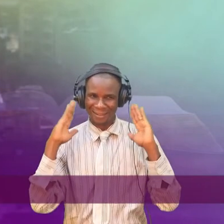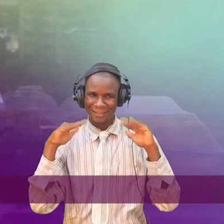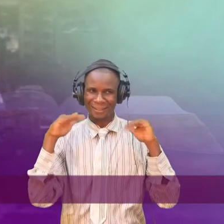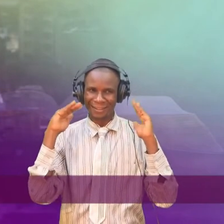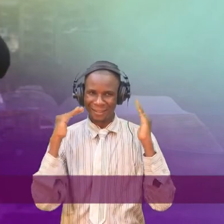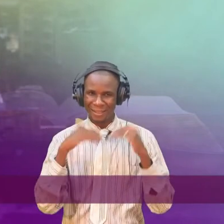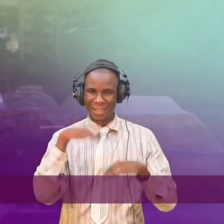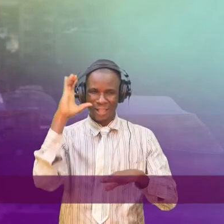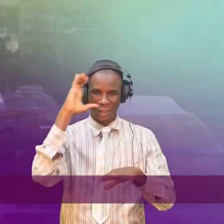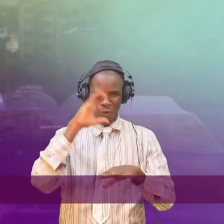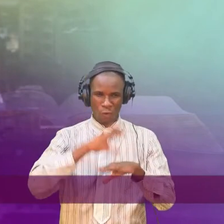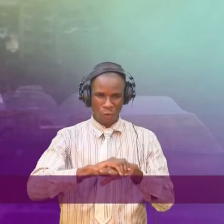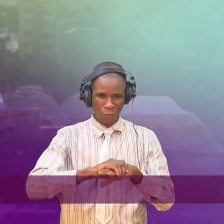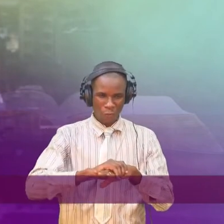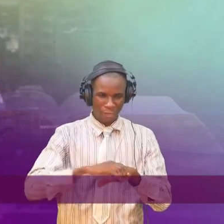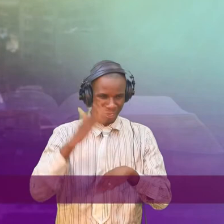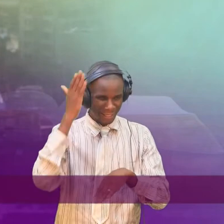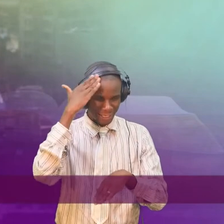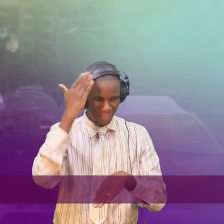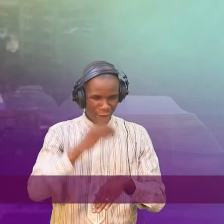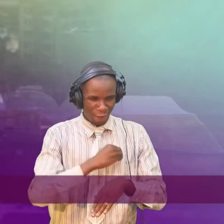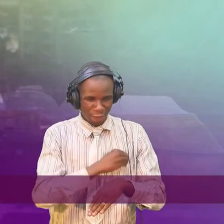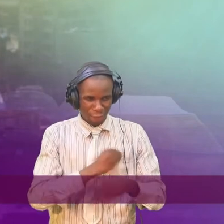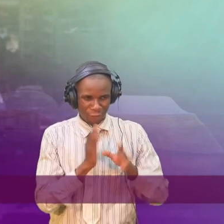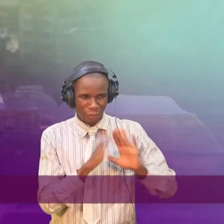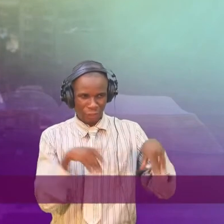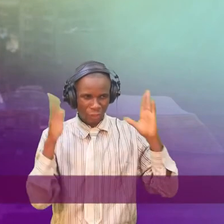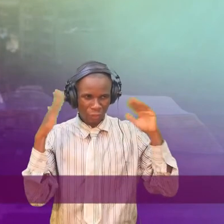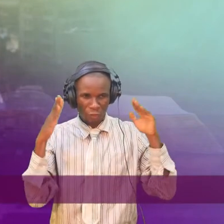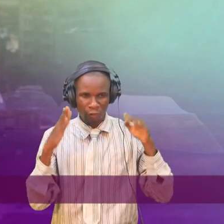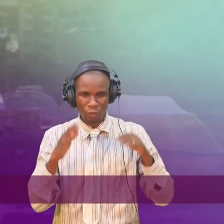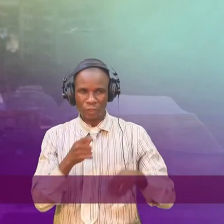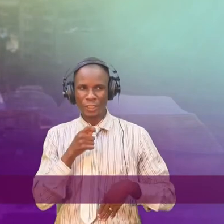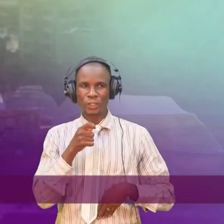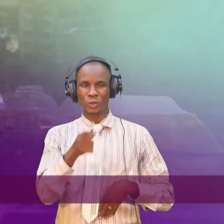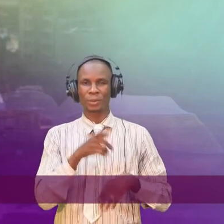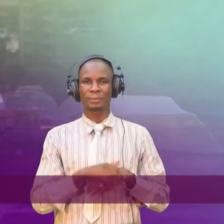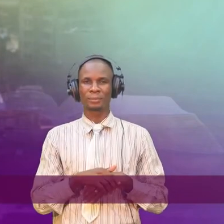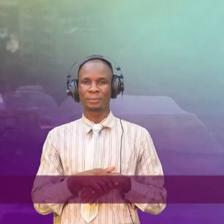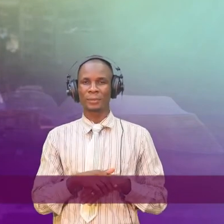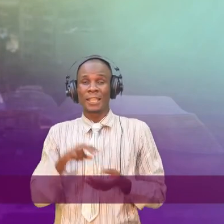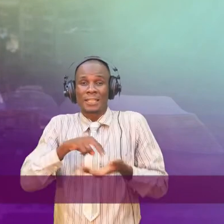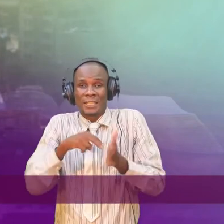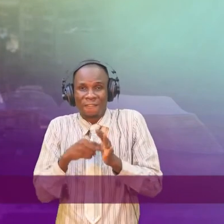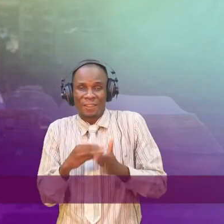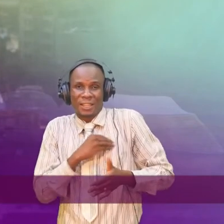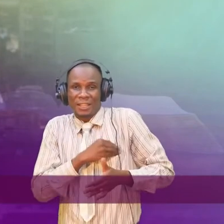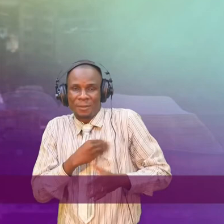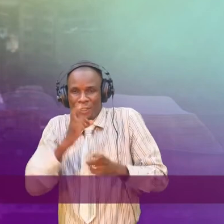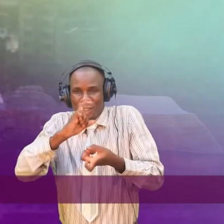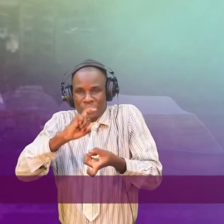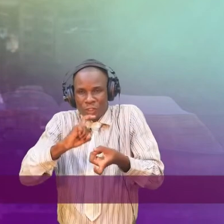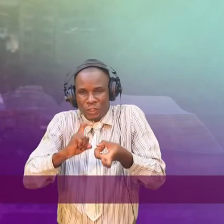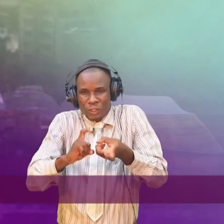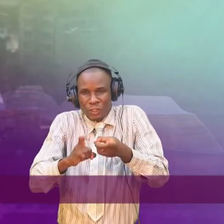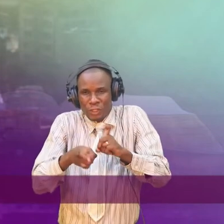Imani pasipo Yesu, imani pasipo msalaba, imani pasipo damu iliyomwangika ni imani pasipo